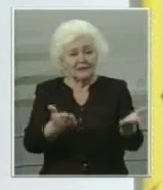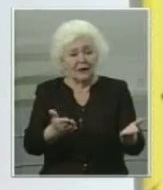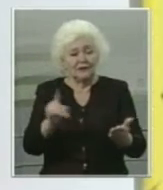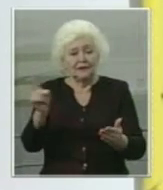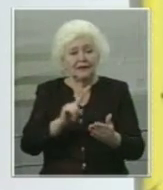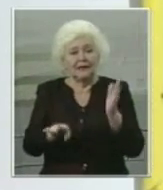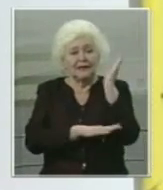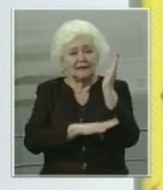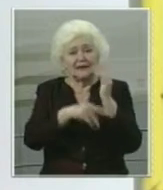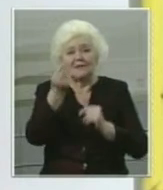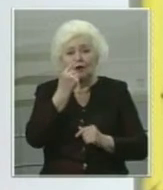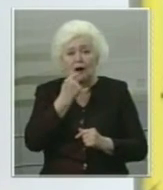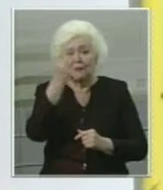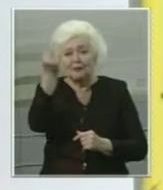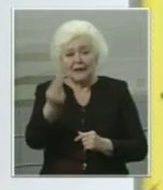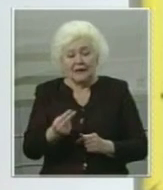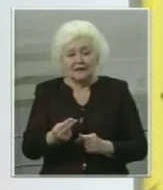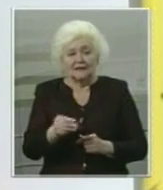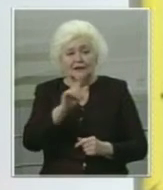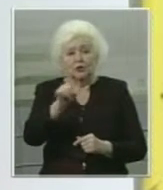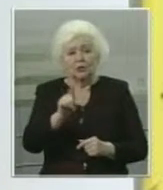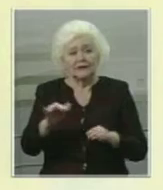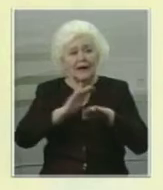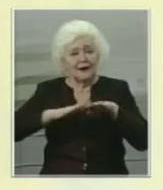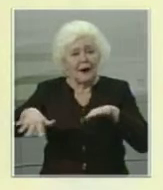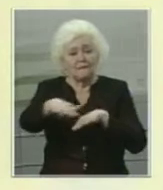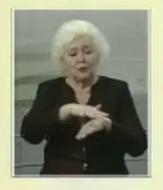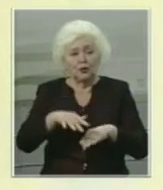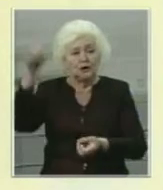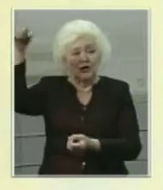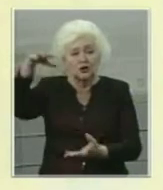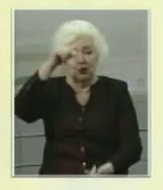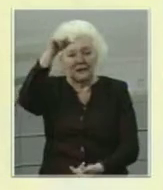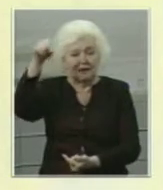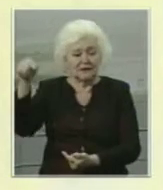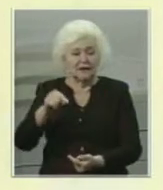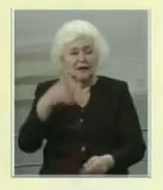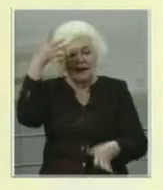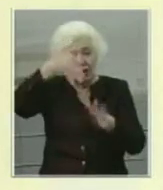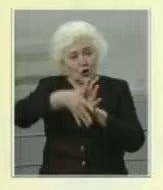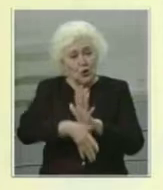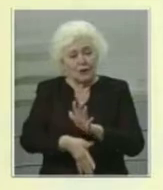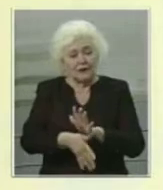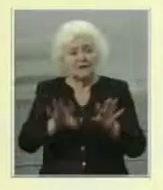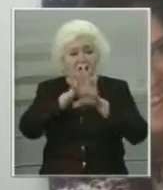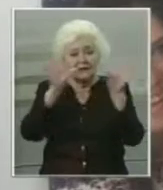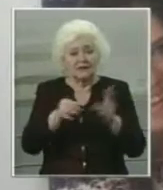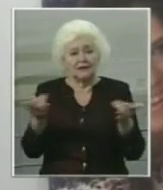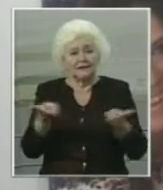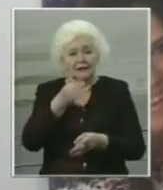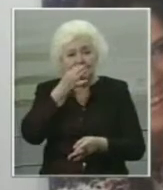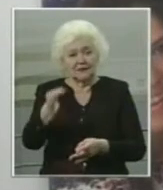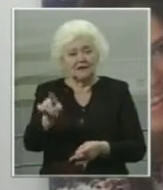і дерева писанки, і роботи з циклу «Декаполіс», «Сонцестояння», «Незриме коріння». Взагалі треба сказати,